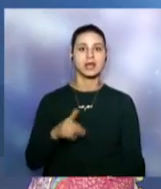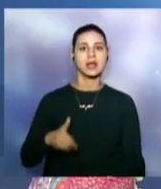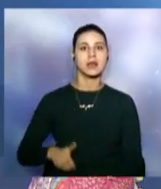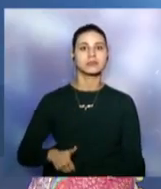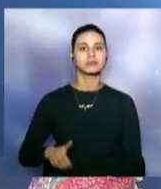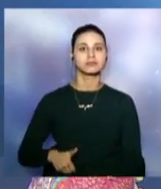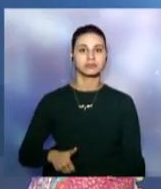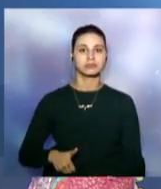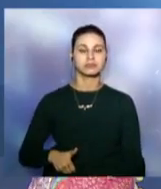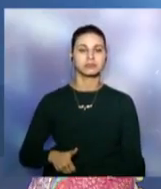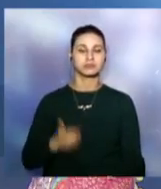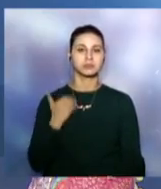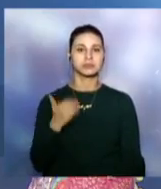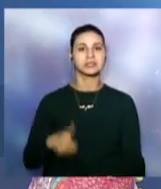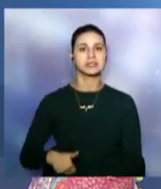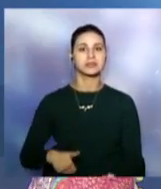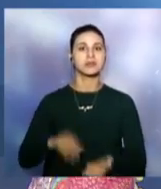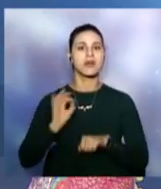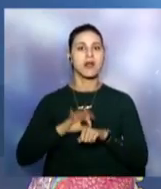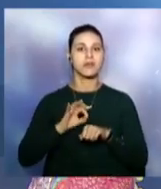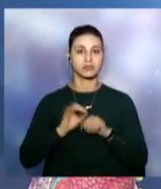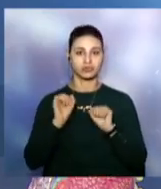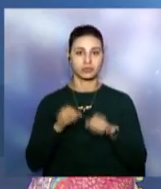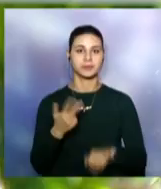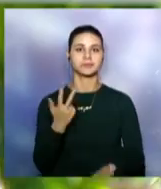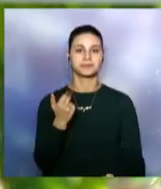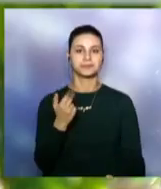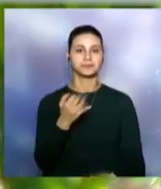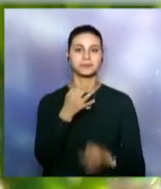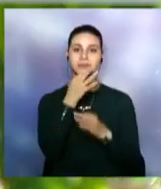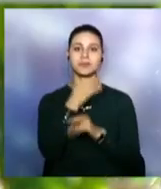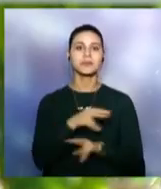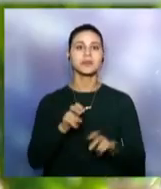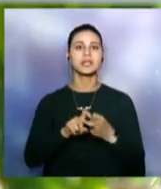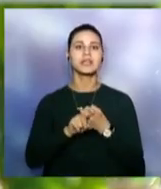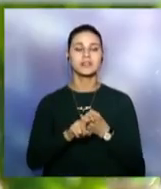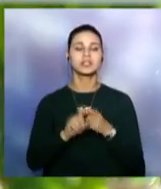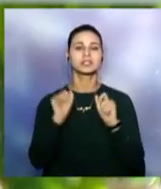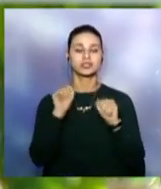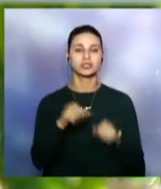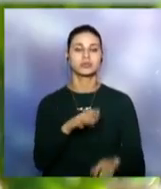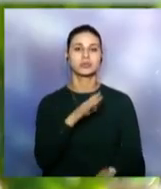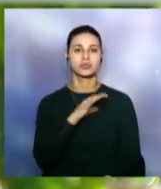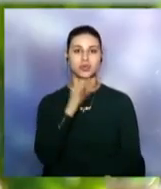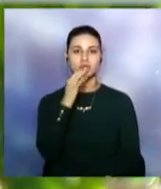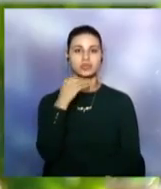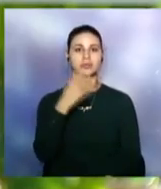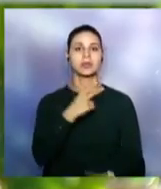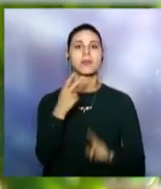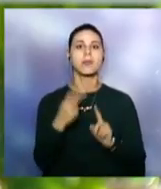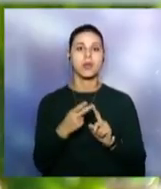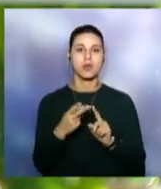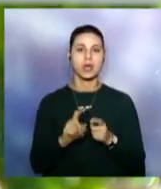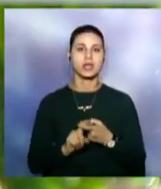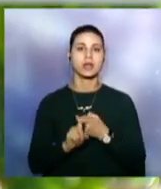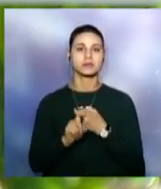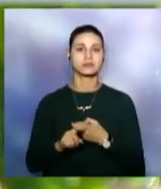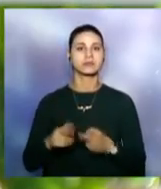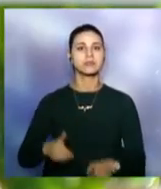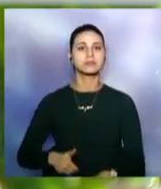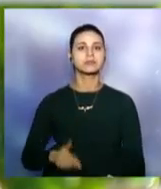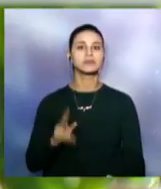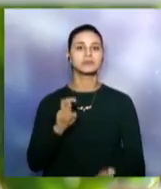მაპროვოცირებელი, ანუ პროვოკატორი, როგორც ჩვენ ვამბობთ ხოლმე? რა თქმა უნდა, ნებისმიერი ინფექცია შეიძლება გამოიწვიოს, შემდეგ უკვე მეორადად გამოიწვიოს წვავე